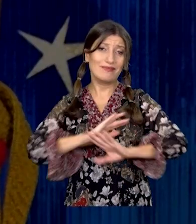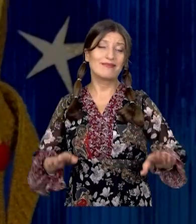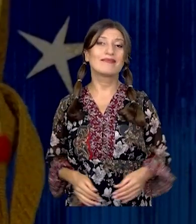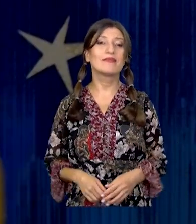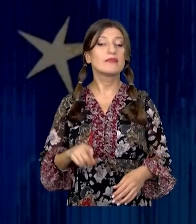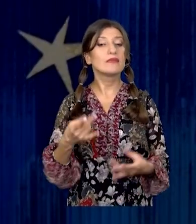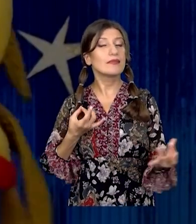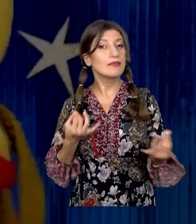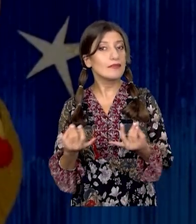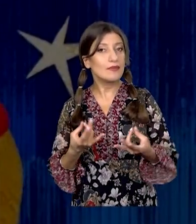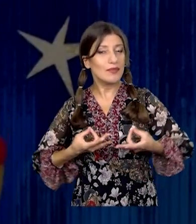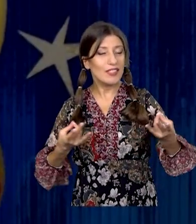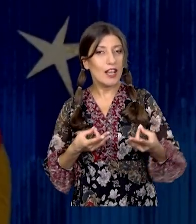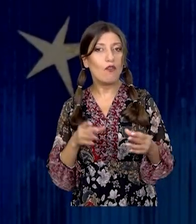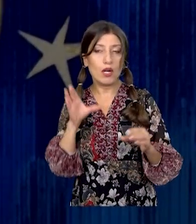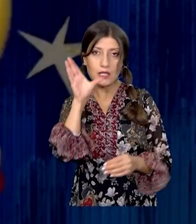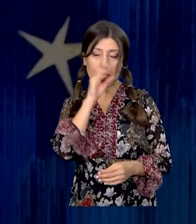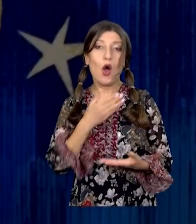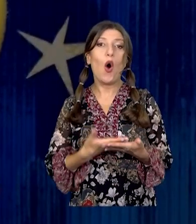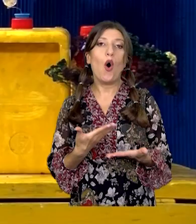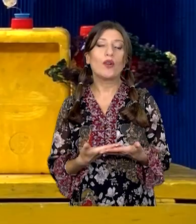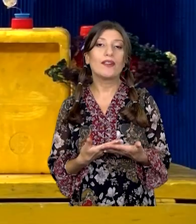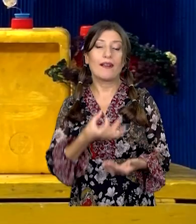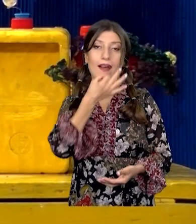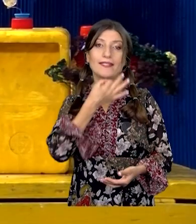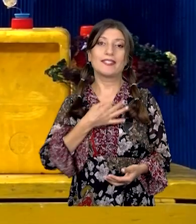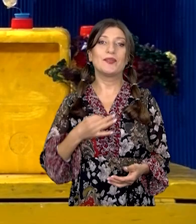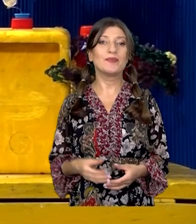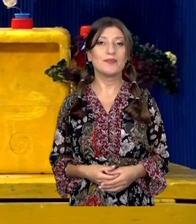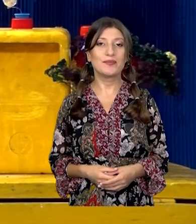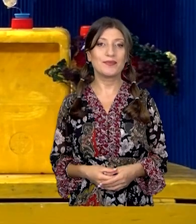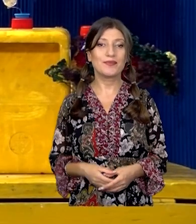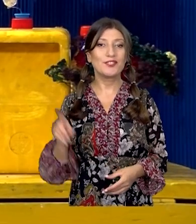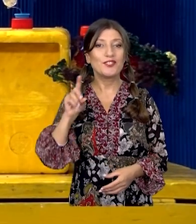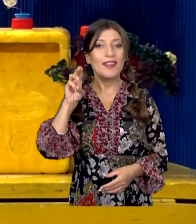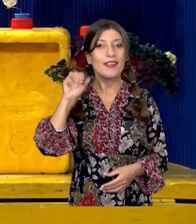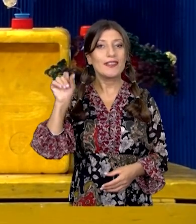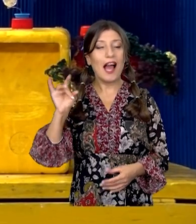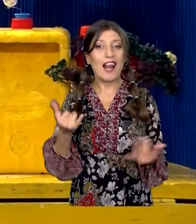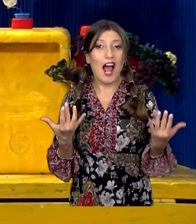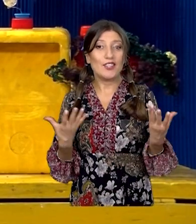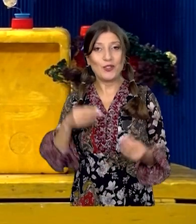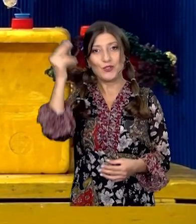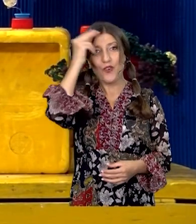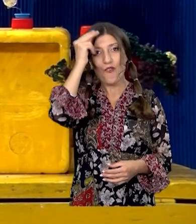ստացվում։ Դե այնպես խոսի, որ ստացվի։ Օրինակ ասա, ի՞նչ տարենք